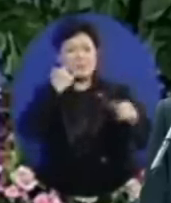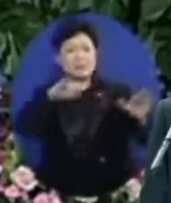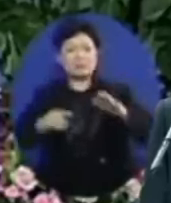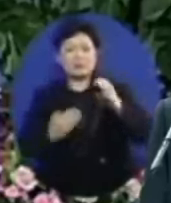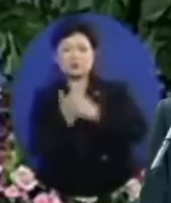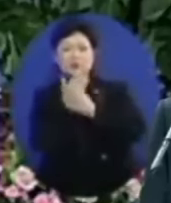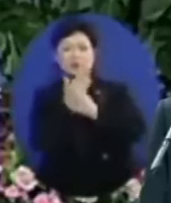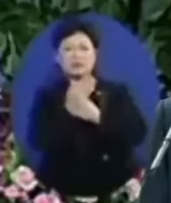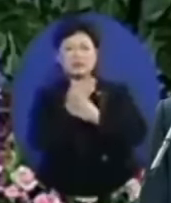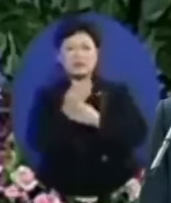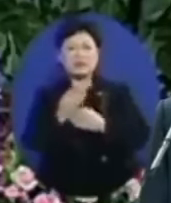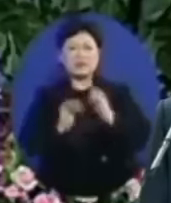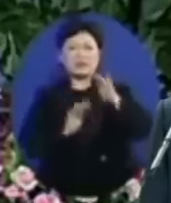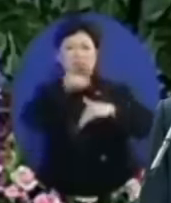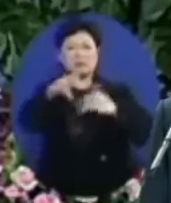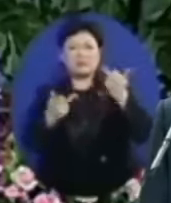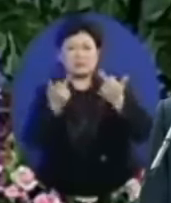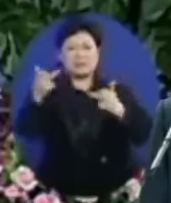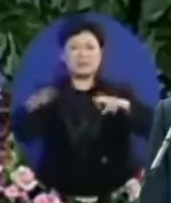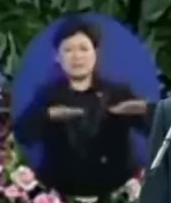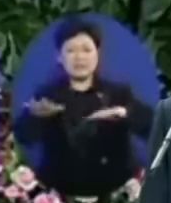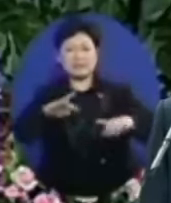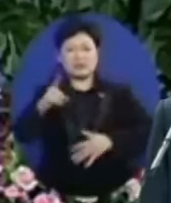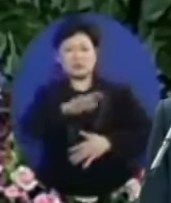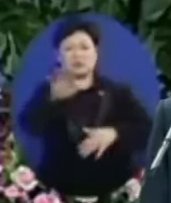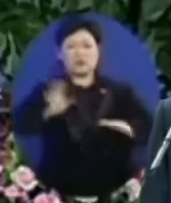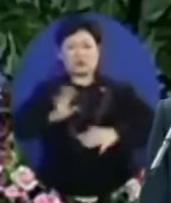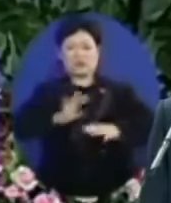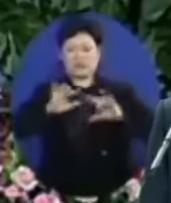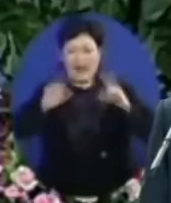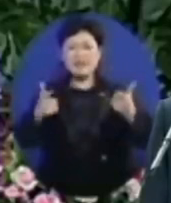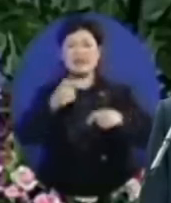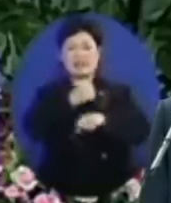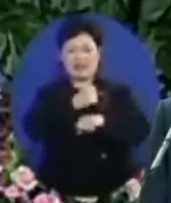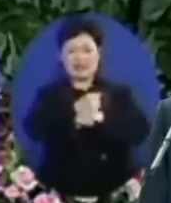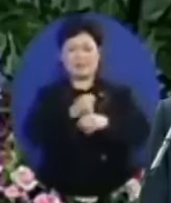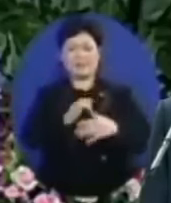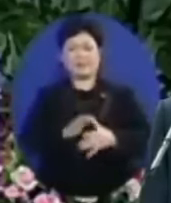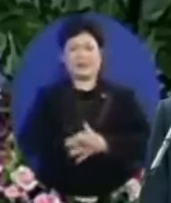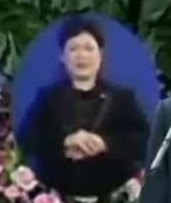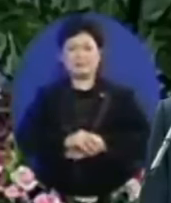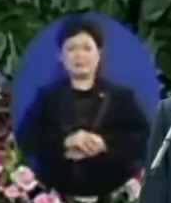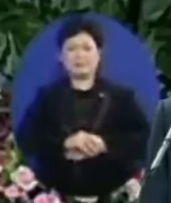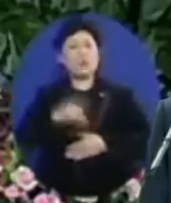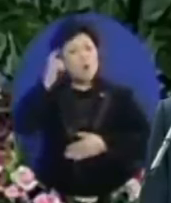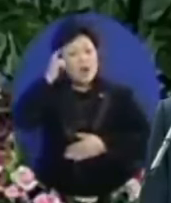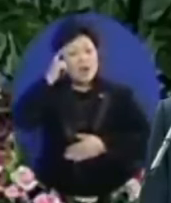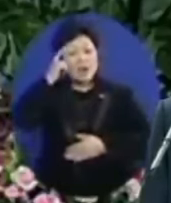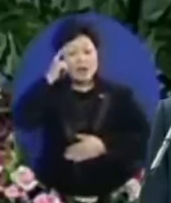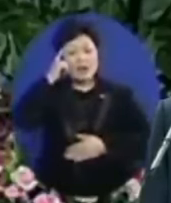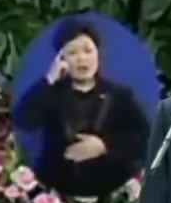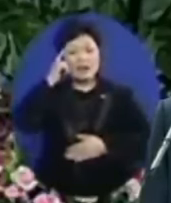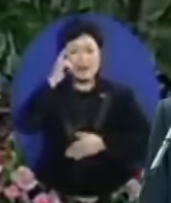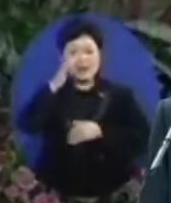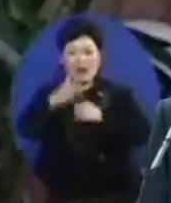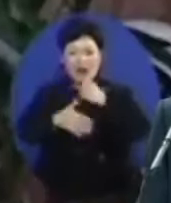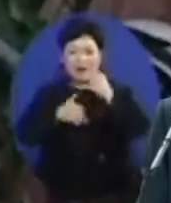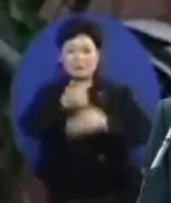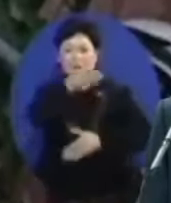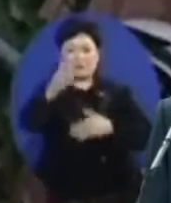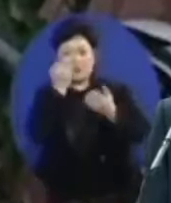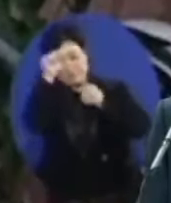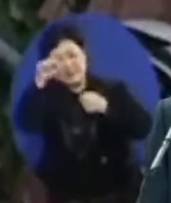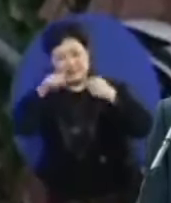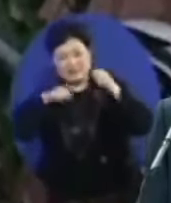뛰놀든지 그것이 넘침으로 산이 흔들릴지라도 우리는 두려워하지 아니로다. 왜? 하나님이 여러분의